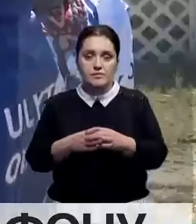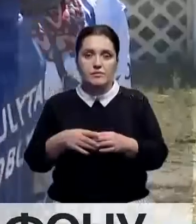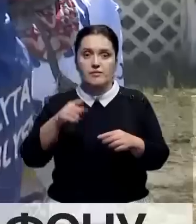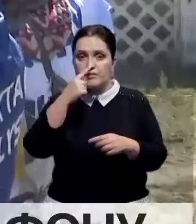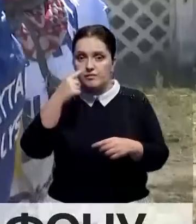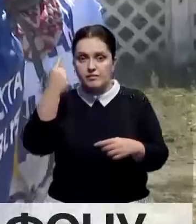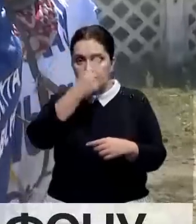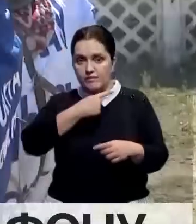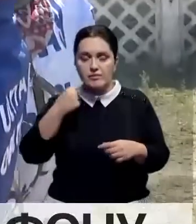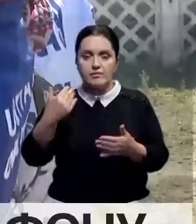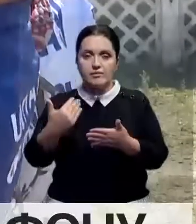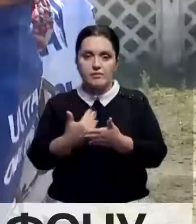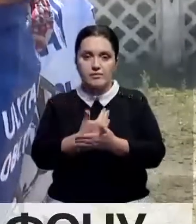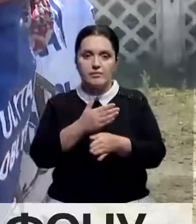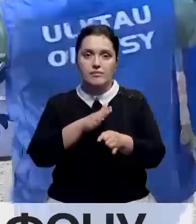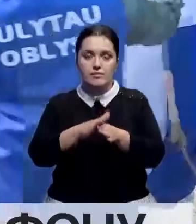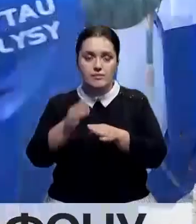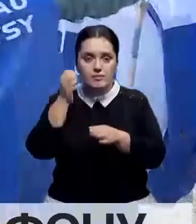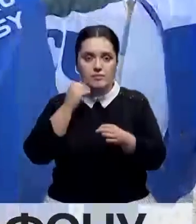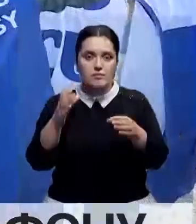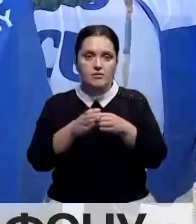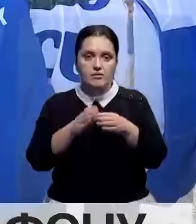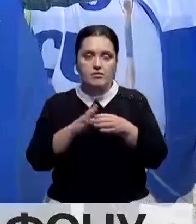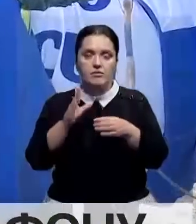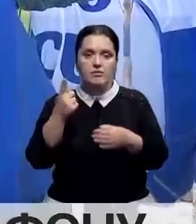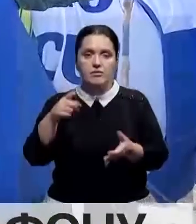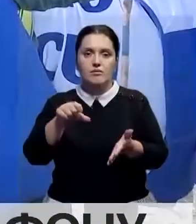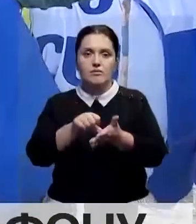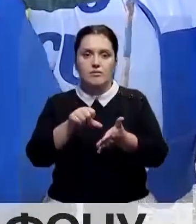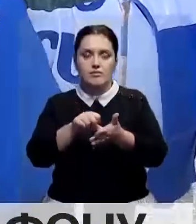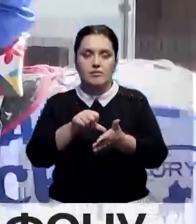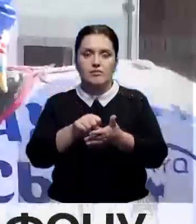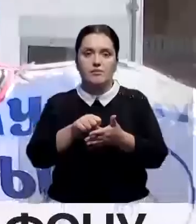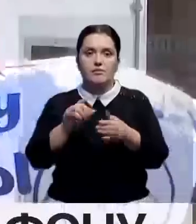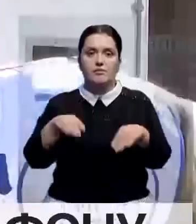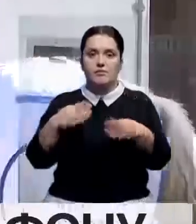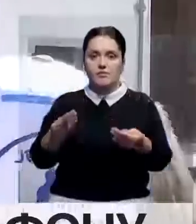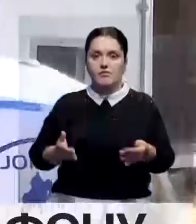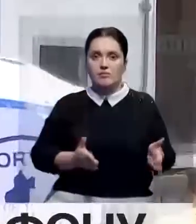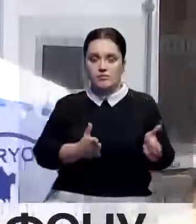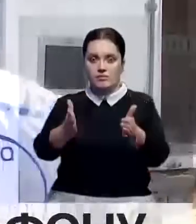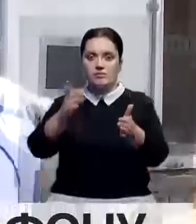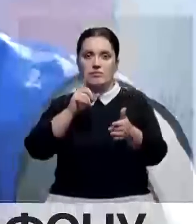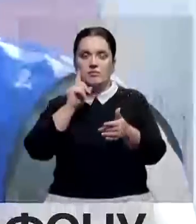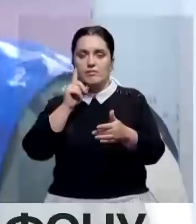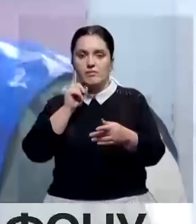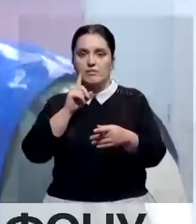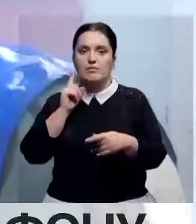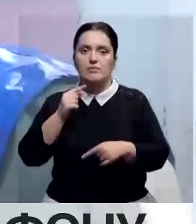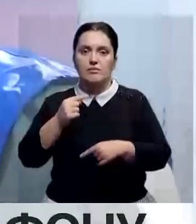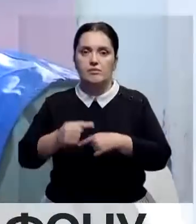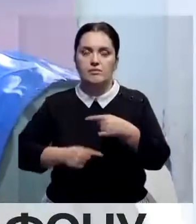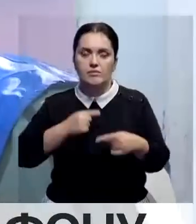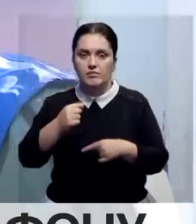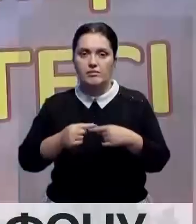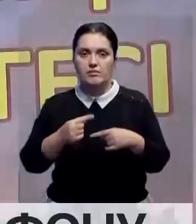этом году обновился полностью. От старого состава остался только один представитель. Прежние жокеи дали дорогу молодому поколению. Лучшими в забегах, в